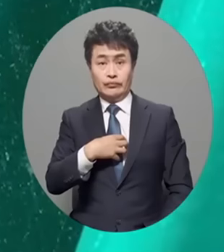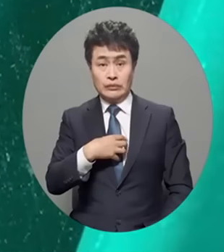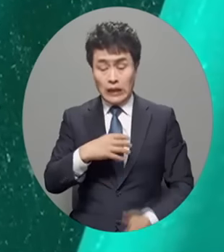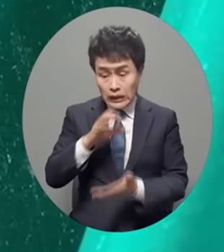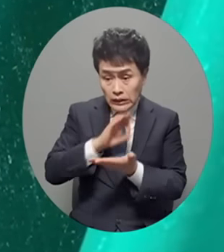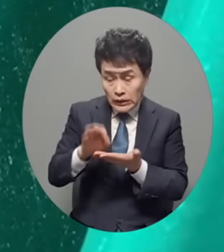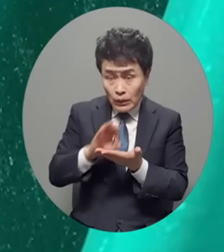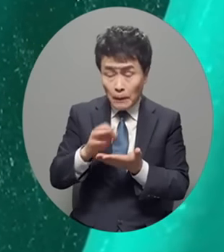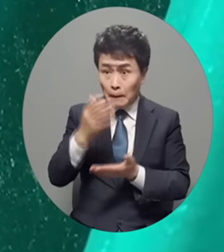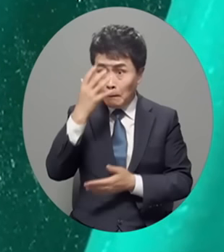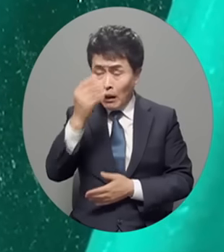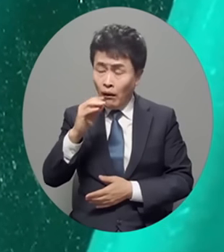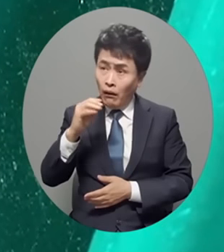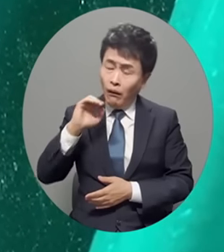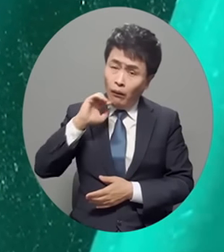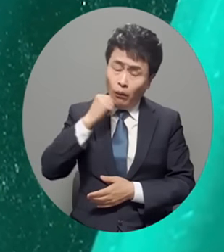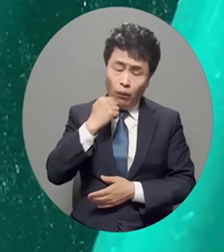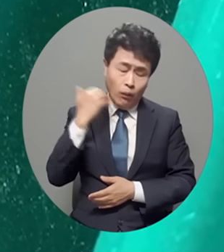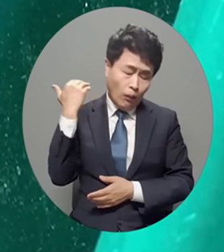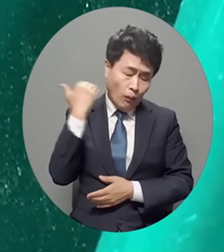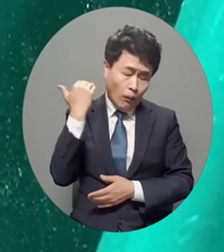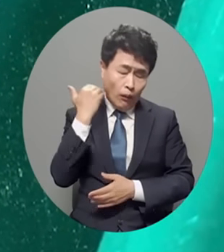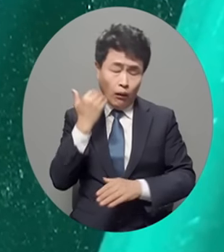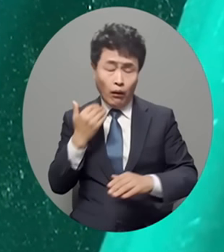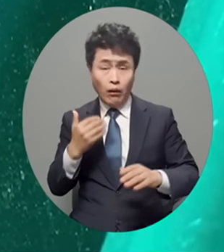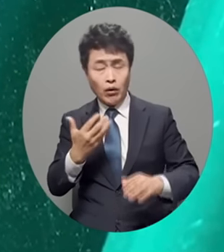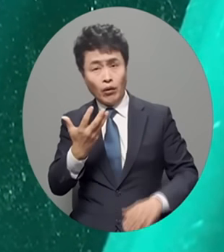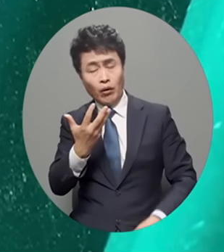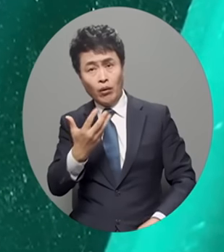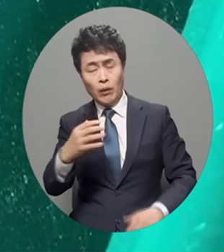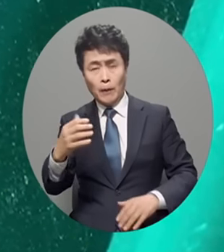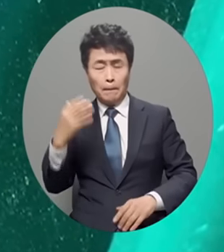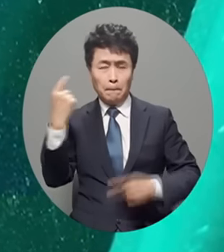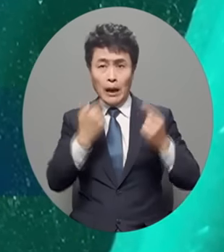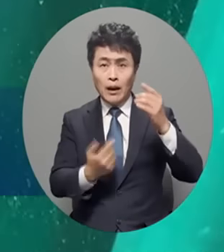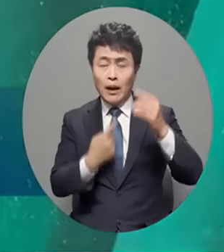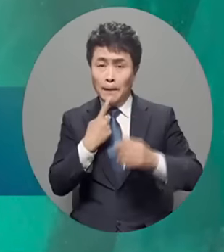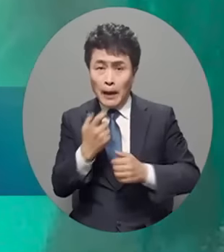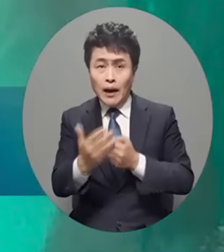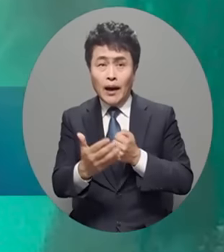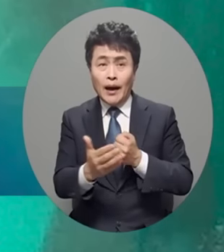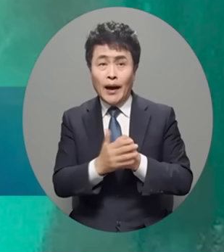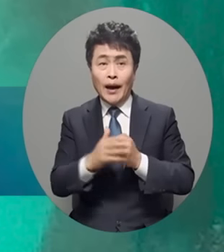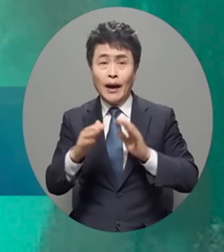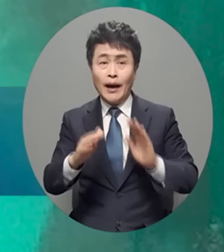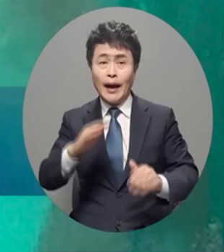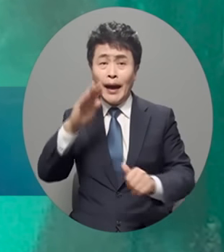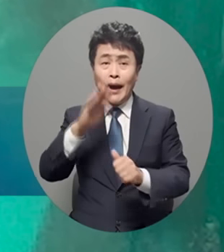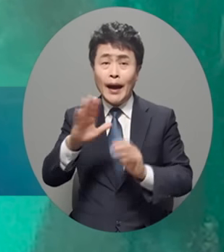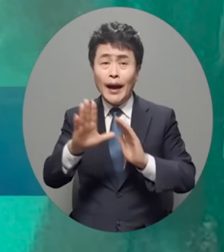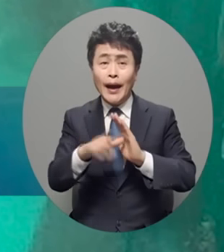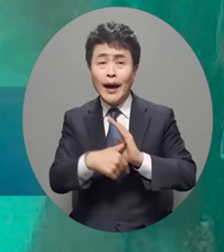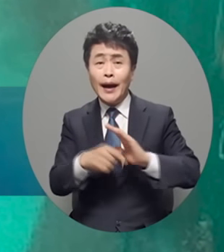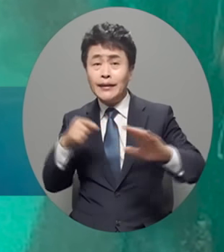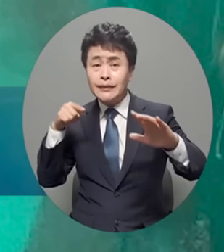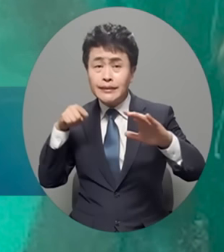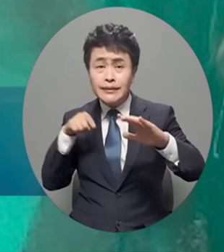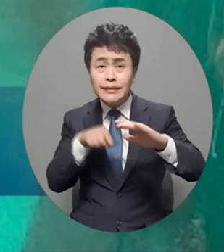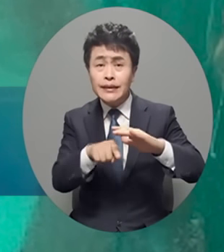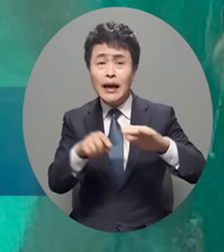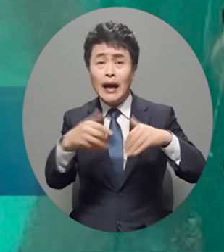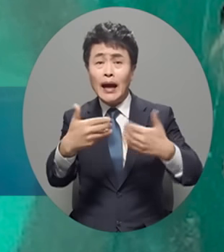아이들이 발견하기 어려워 자칫 사고로 이어질 뻔했습니다. 애들이 몸 못 가누고 하다 보면 분명히 다칠 수 있는 위치단